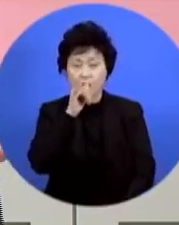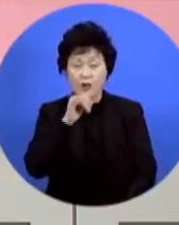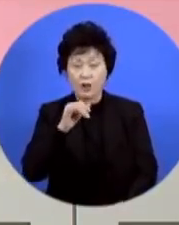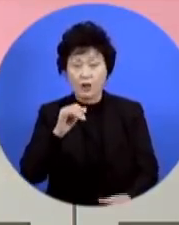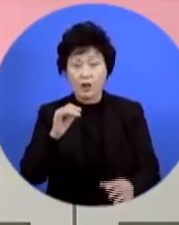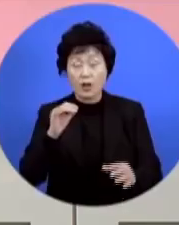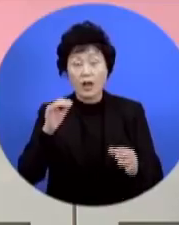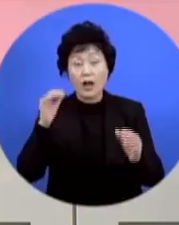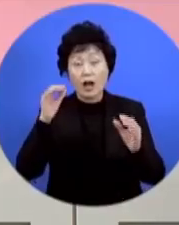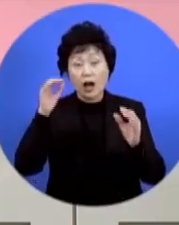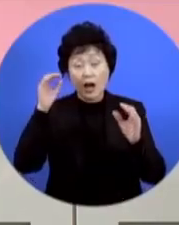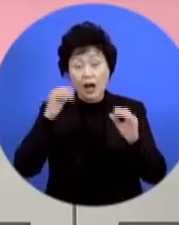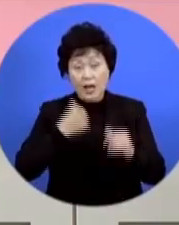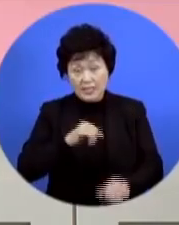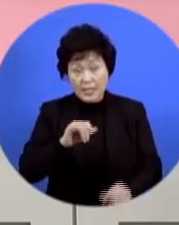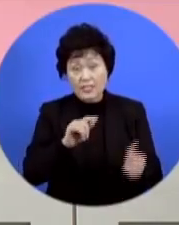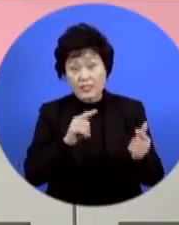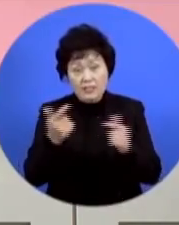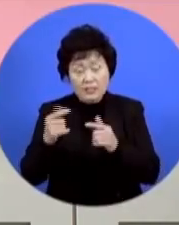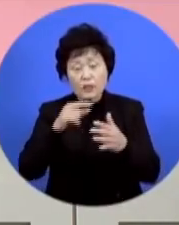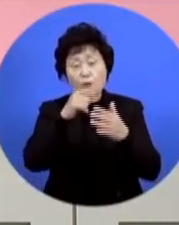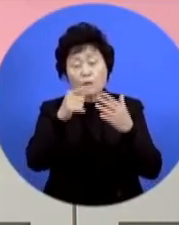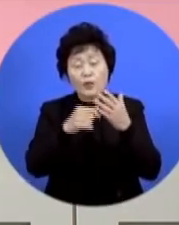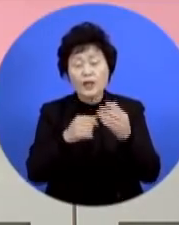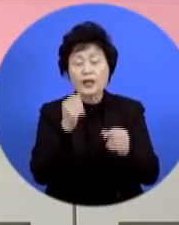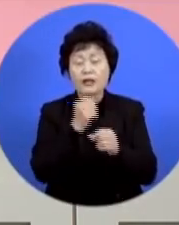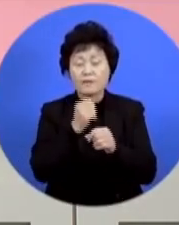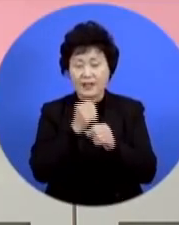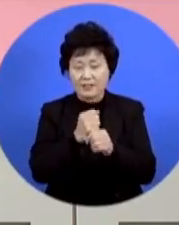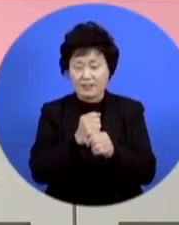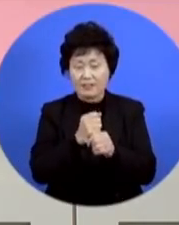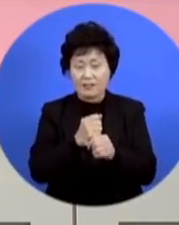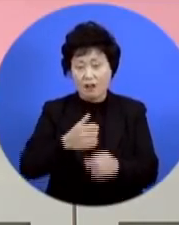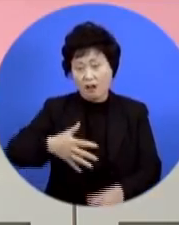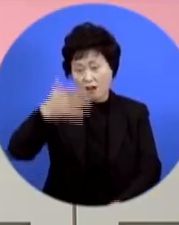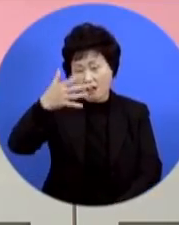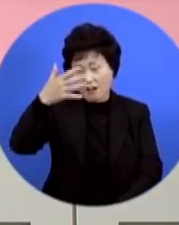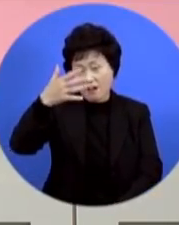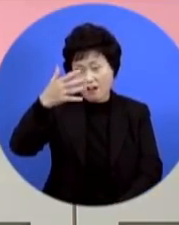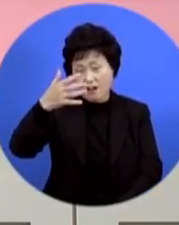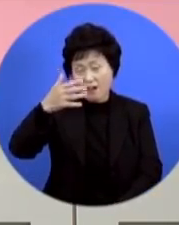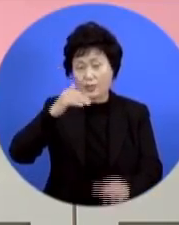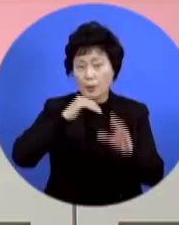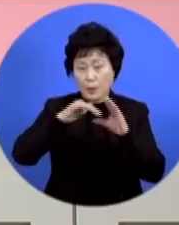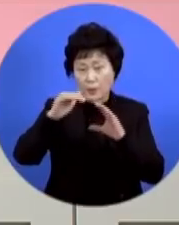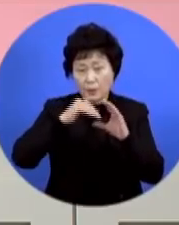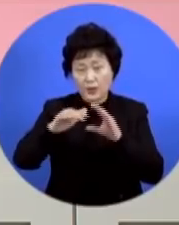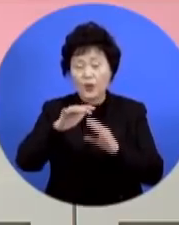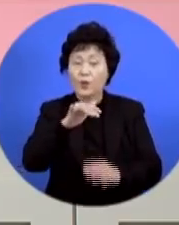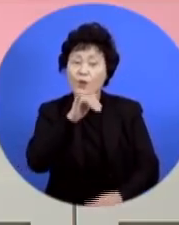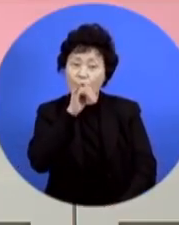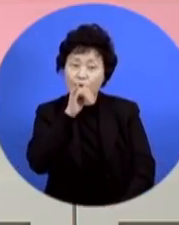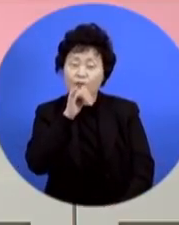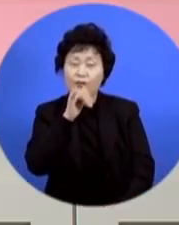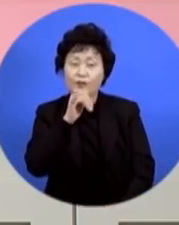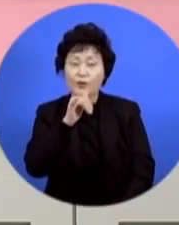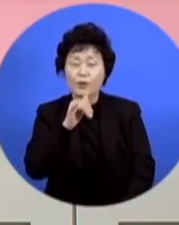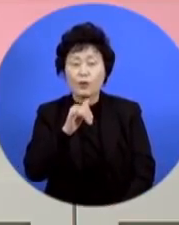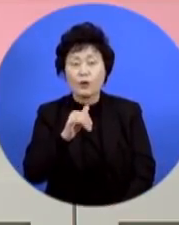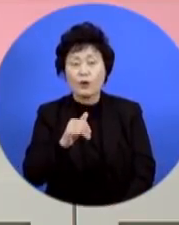또 같이 하고 예, 예, 예. 그걸 갖다가 우리가 이제 그래서 사태 터지자마자 제가 딱 판단한